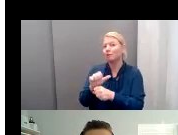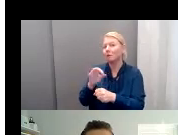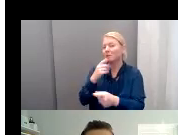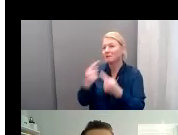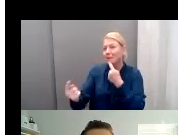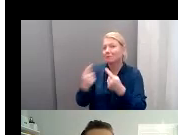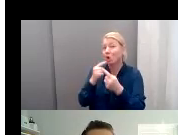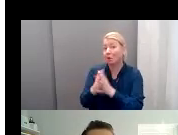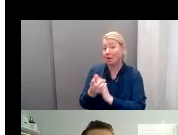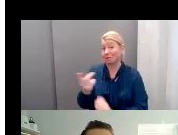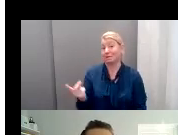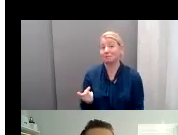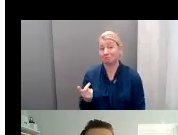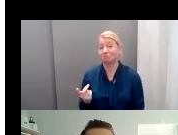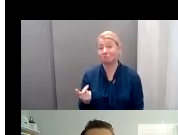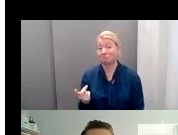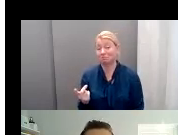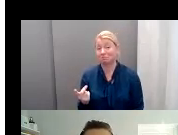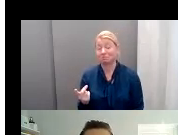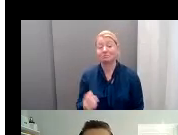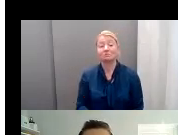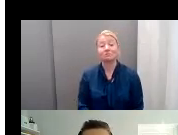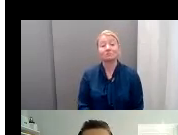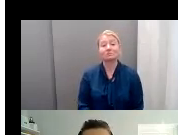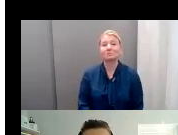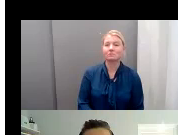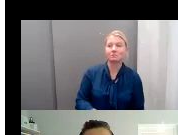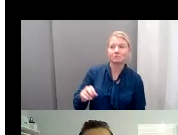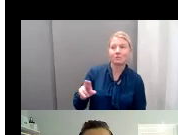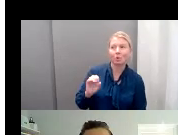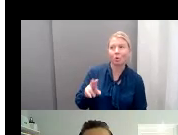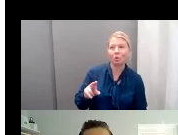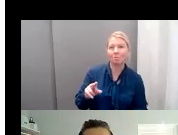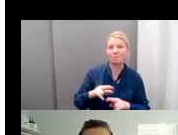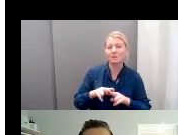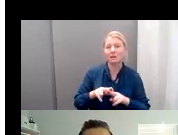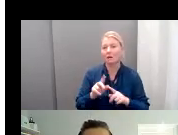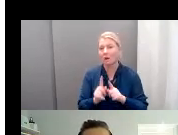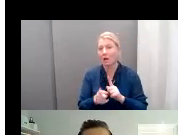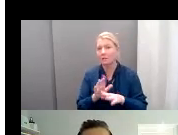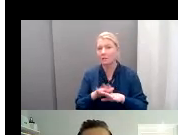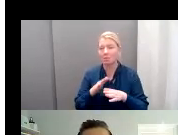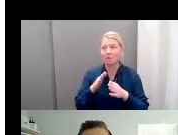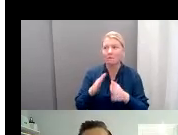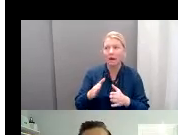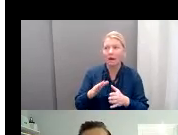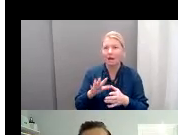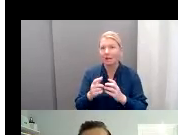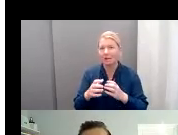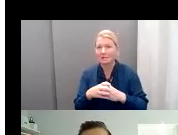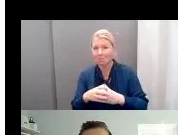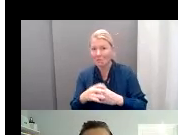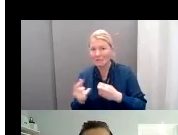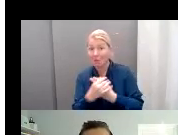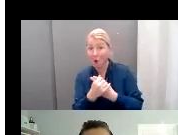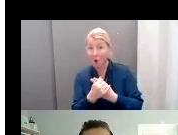Och när det gäller det här steget om man kanske väl ska bli tillsammans med någon, att det är viktigt att vara ärlig med sina behov och sina